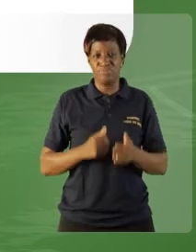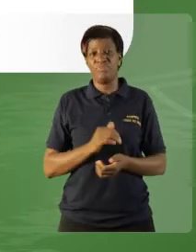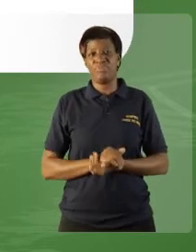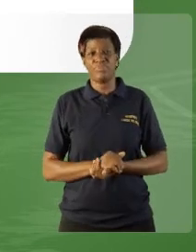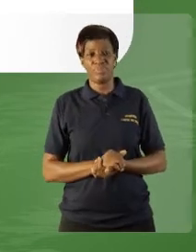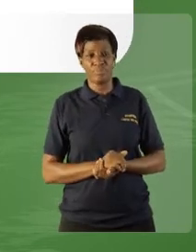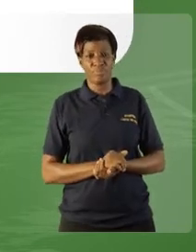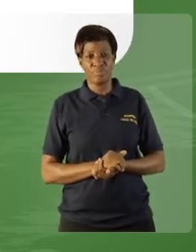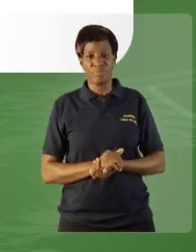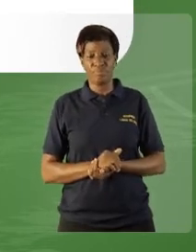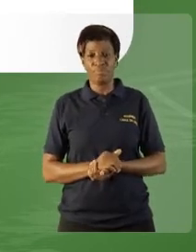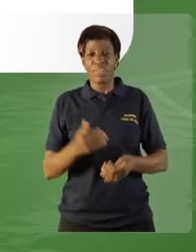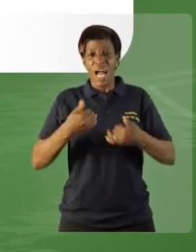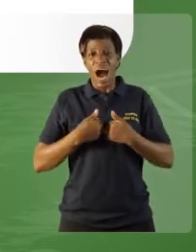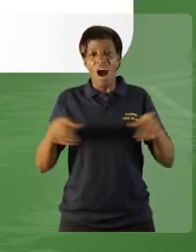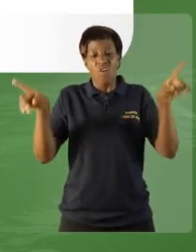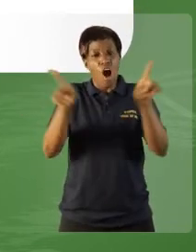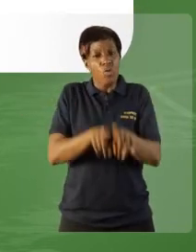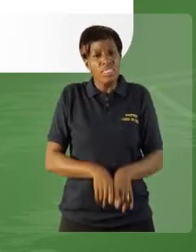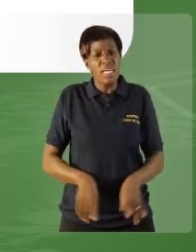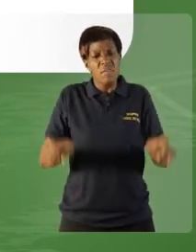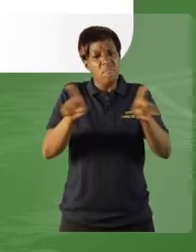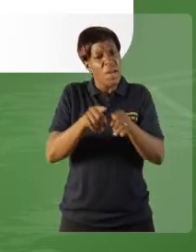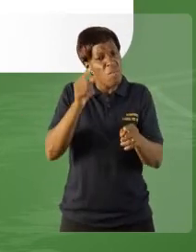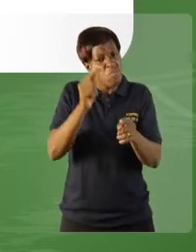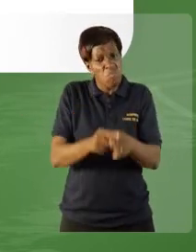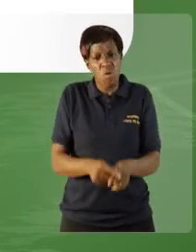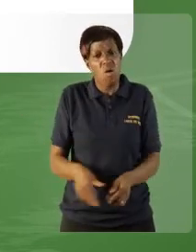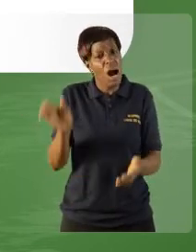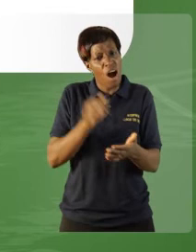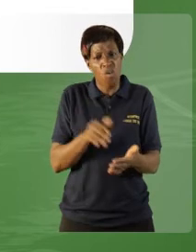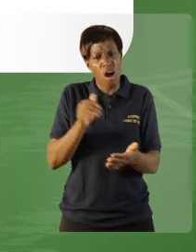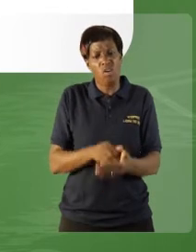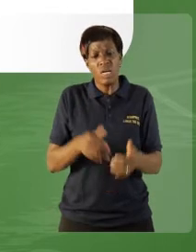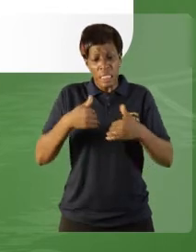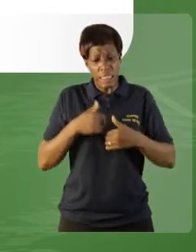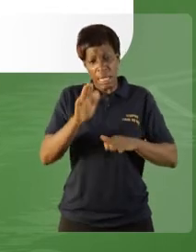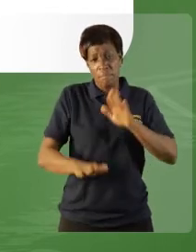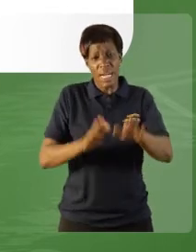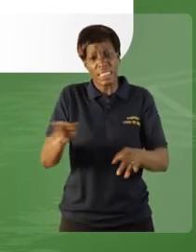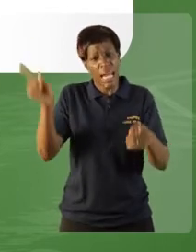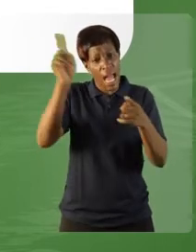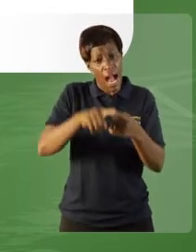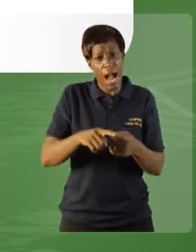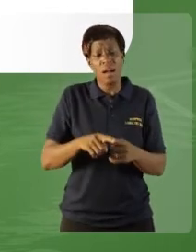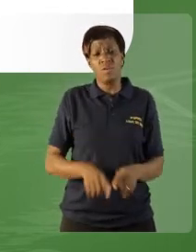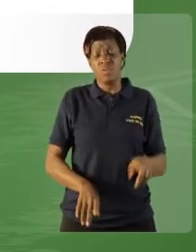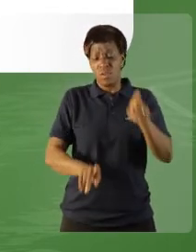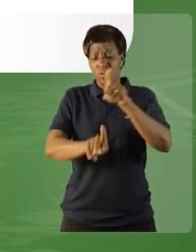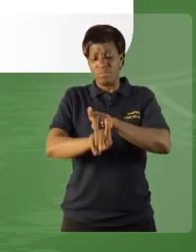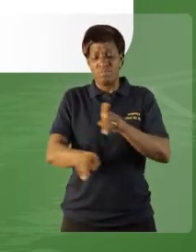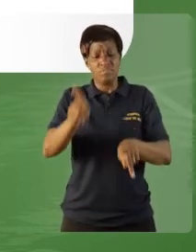On y trouve aussi le pléonasme, j'ai marché à pied, ou encore